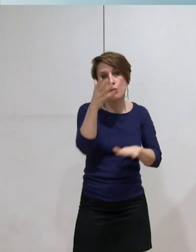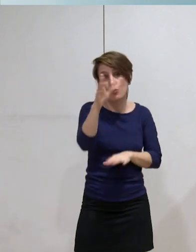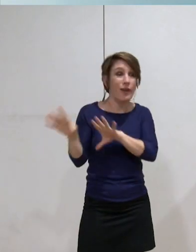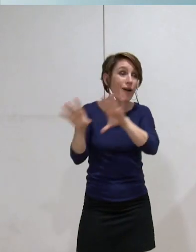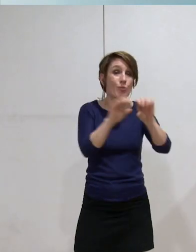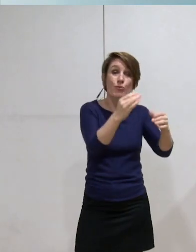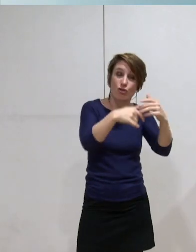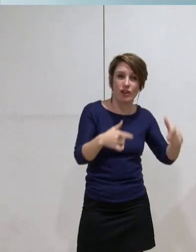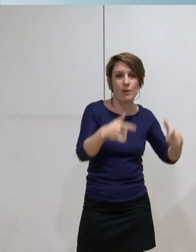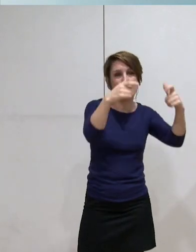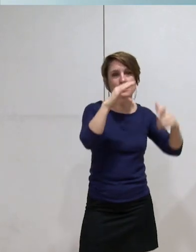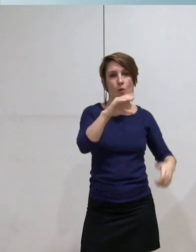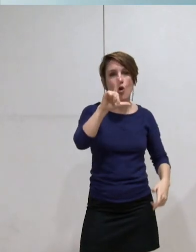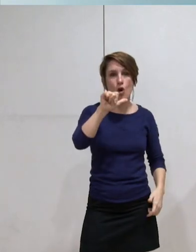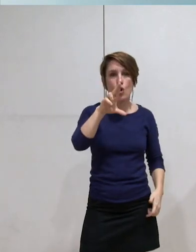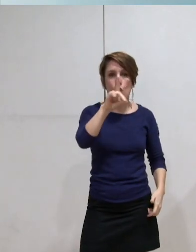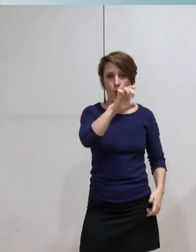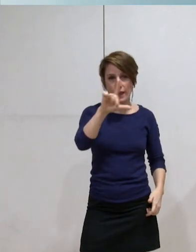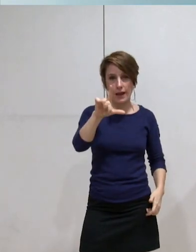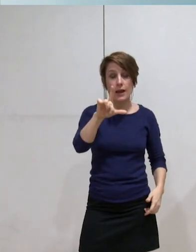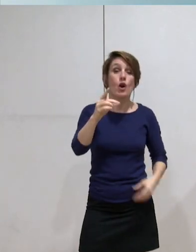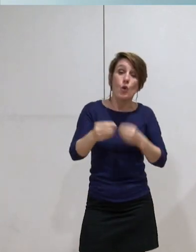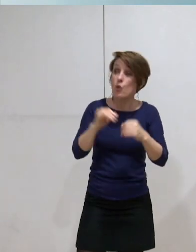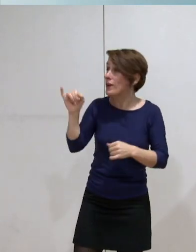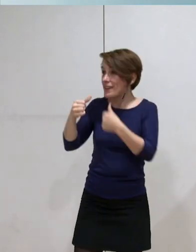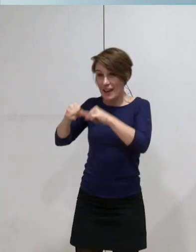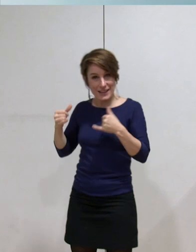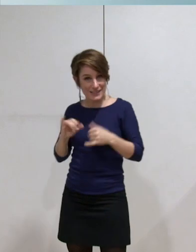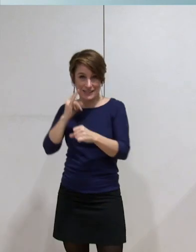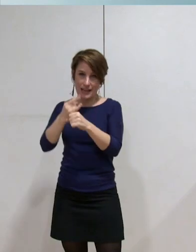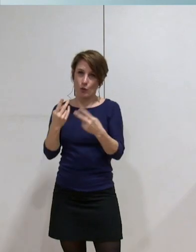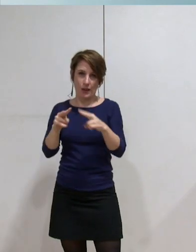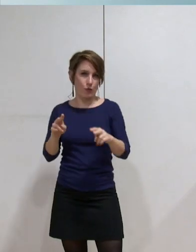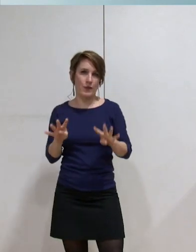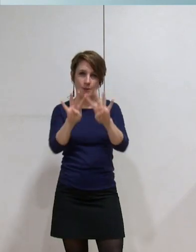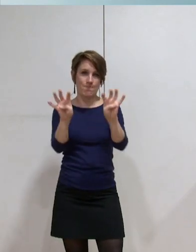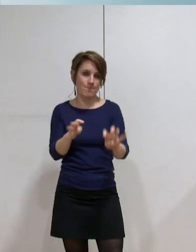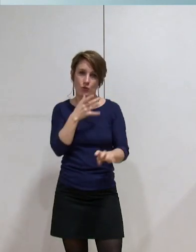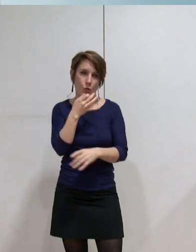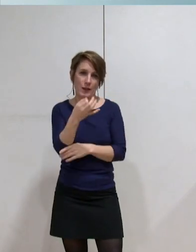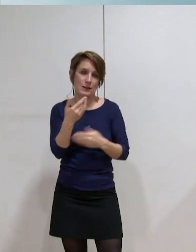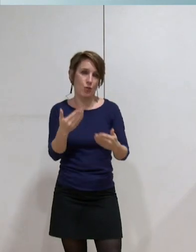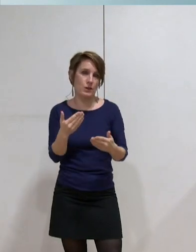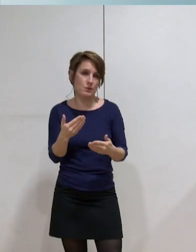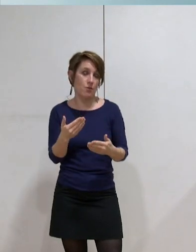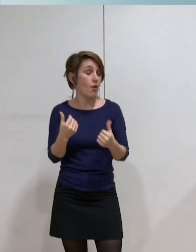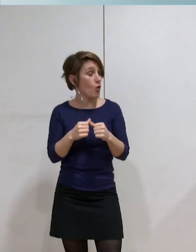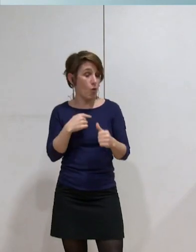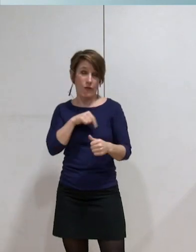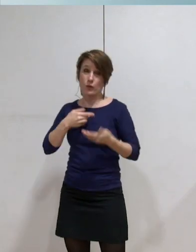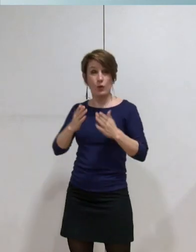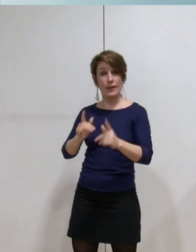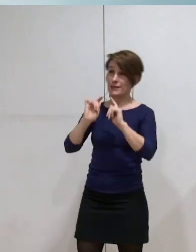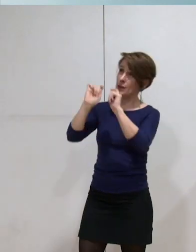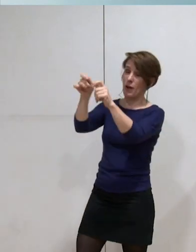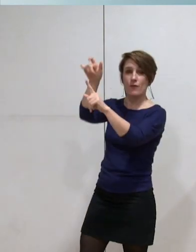Claudel et quels sont ceux qui resteront dans l'Hôtel de Ville le choix qui a été fait a été de nommer un chef de projet sur ce